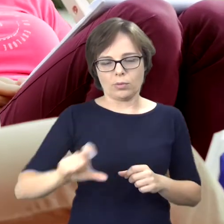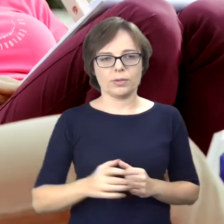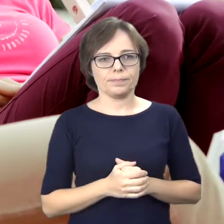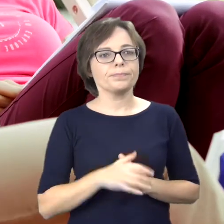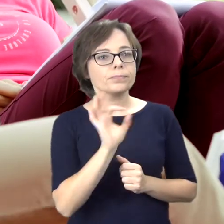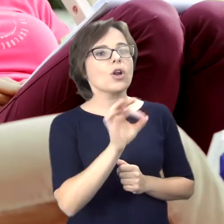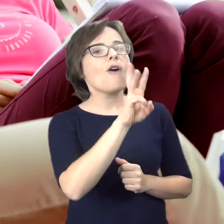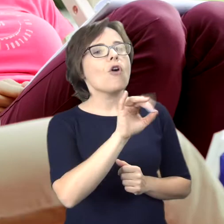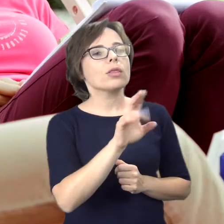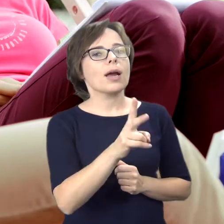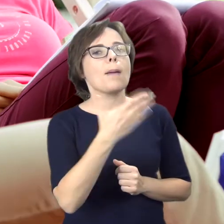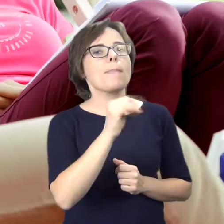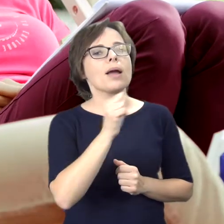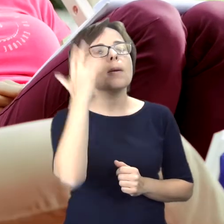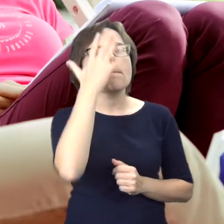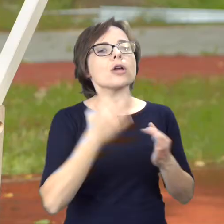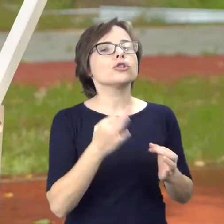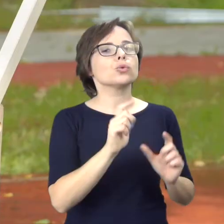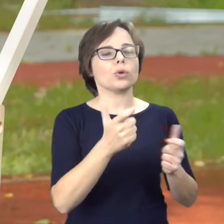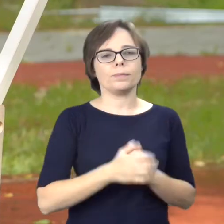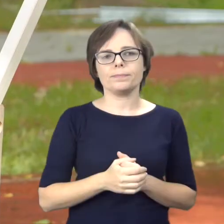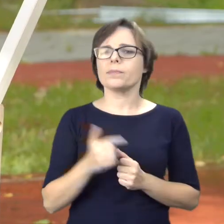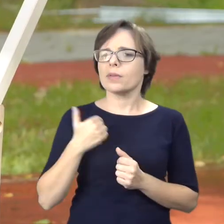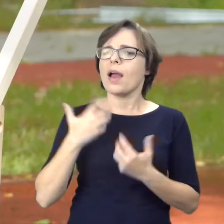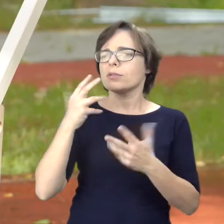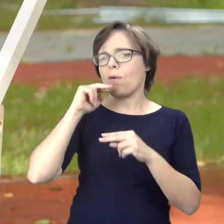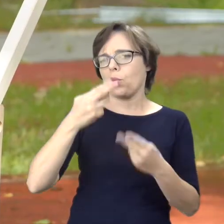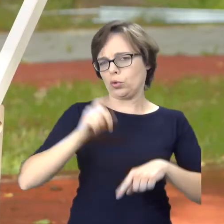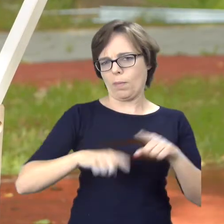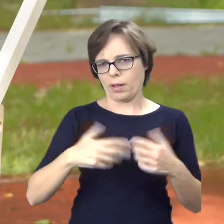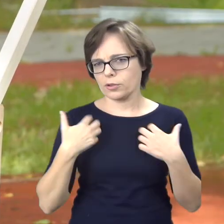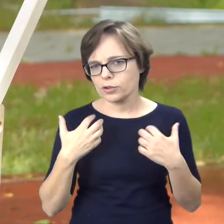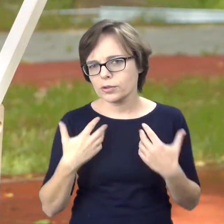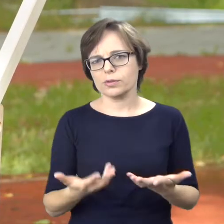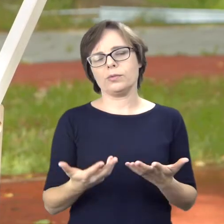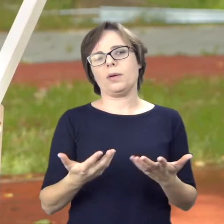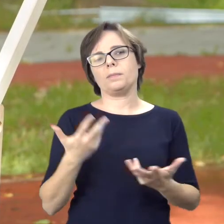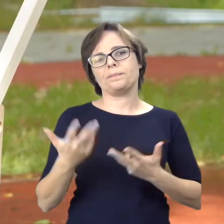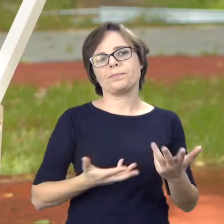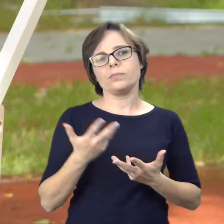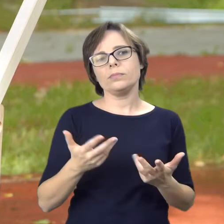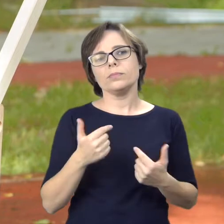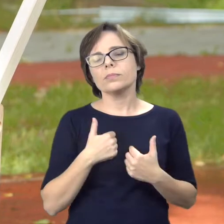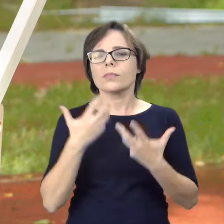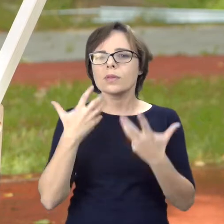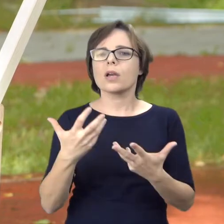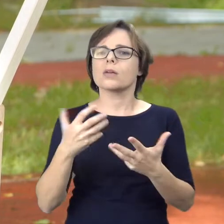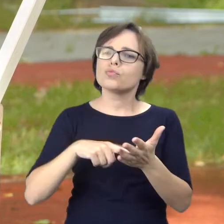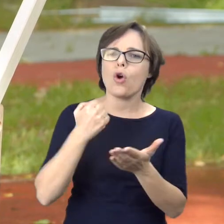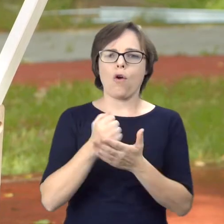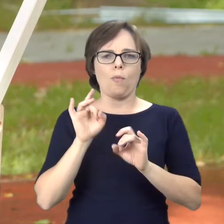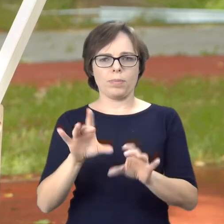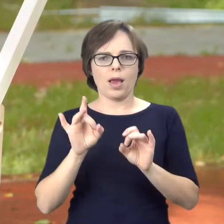Machnik dzisiaj? Wiesz co, o powrocie do normalności przede wszystkim, o tym, żeby być w stanie znowu biegać, może nie w